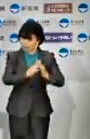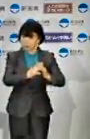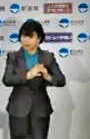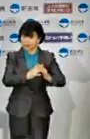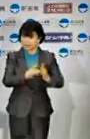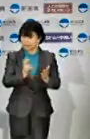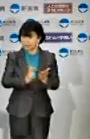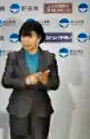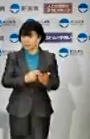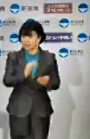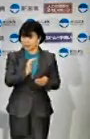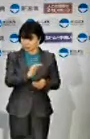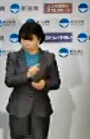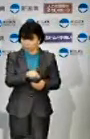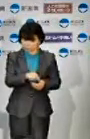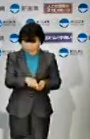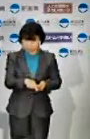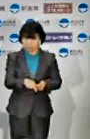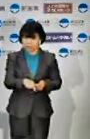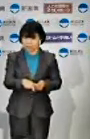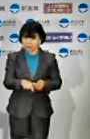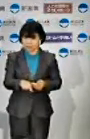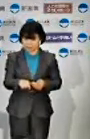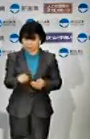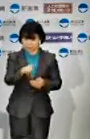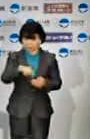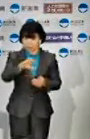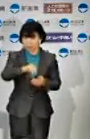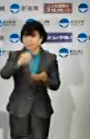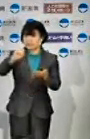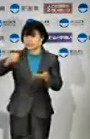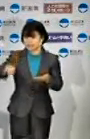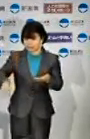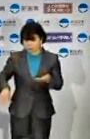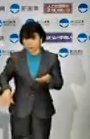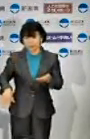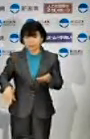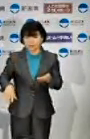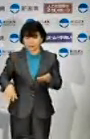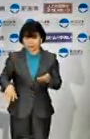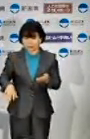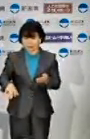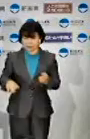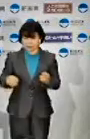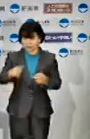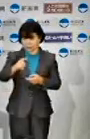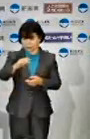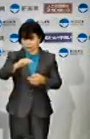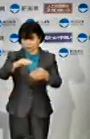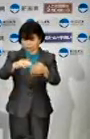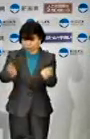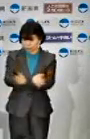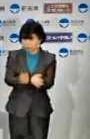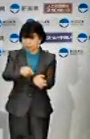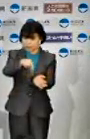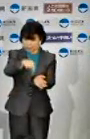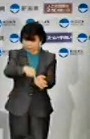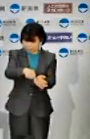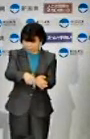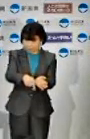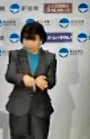で、それは脱炭素というもっと大きな括りになるかもしれませんけれども、重要な取り組むべ